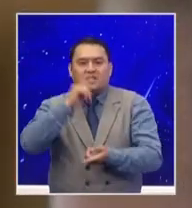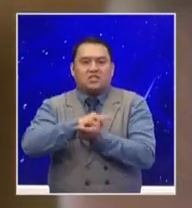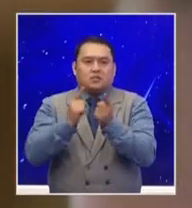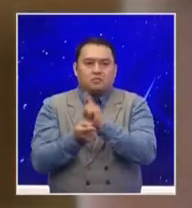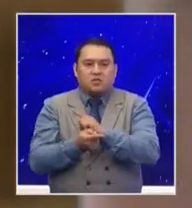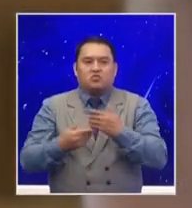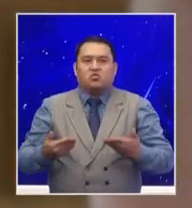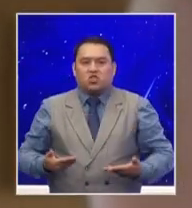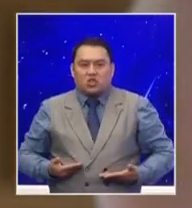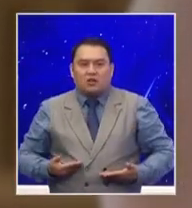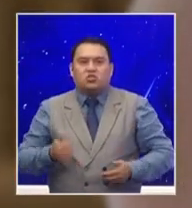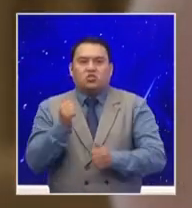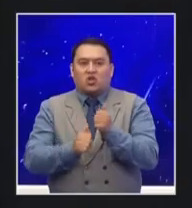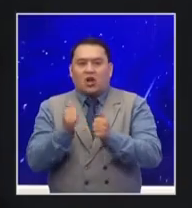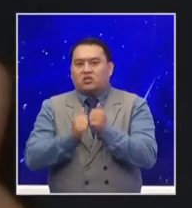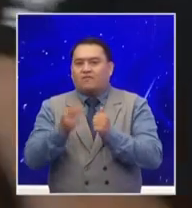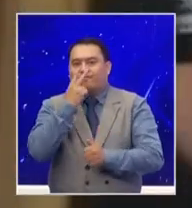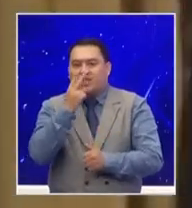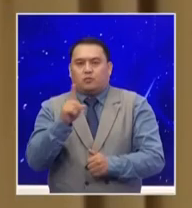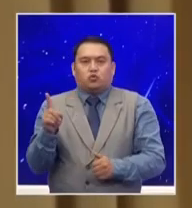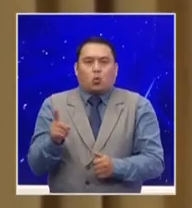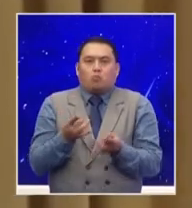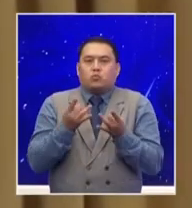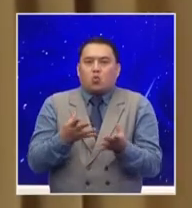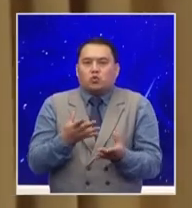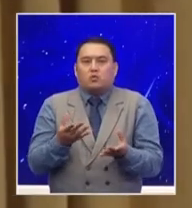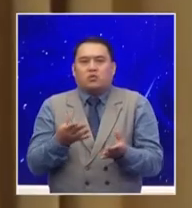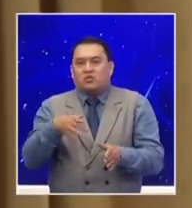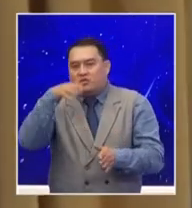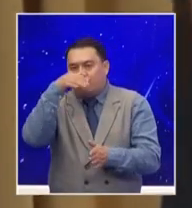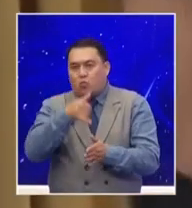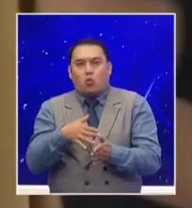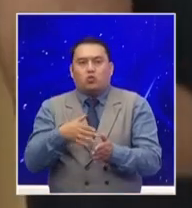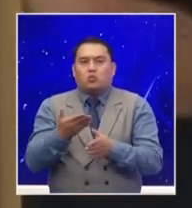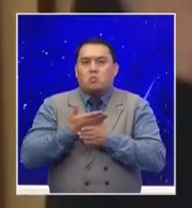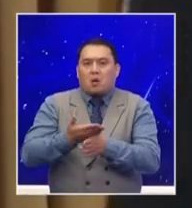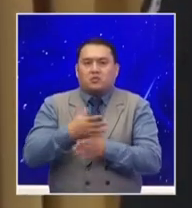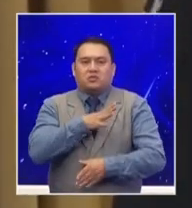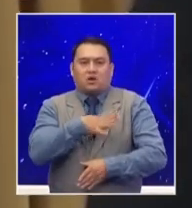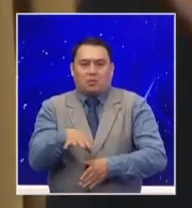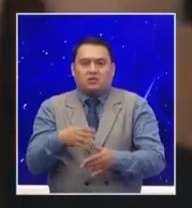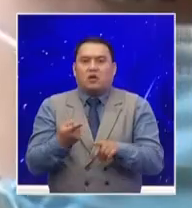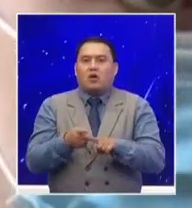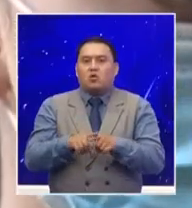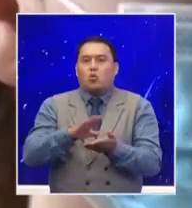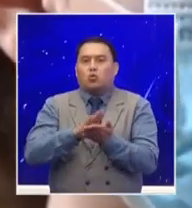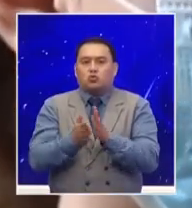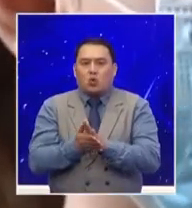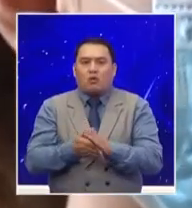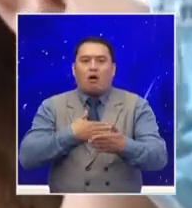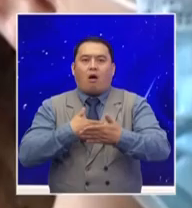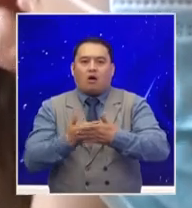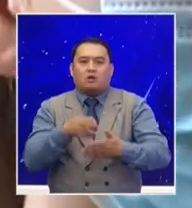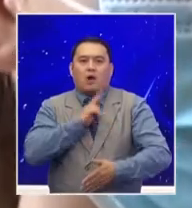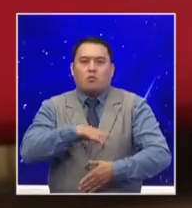изменившихся реалиях. «Мы часто видим, что очевидцы, прохожие просто не вмешиваются. Такого раньше не было. В этих условиях, по словам